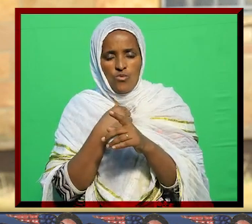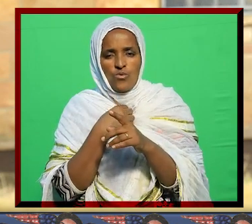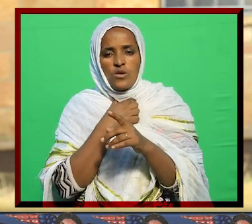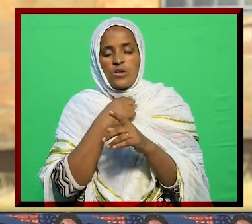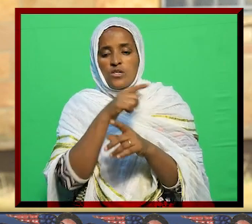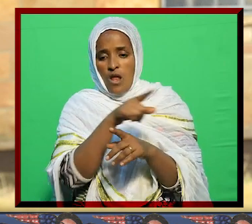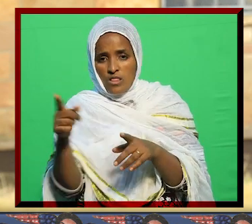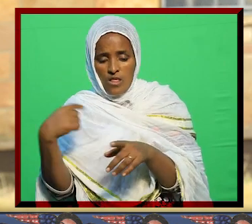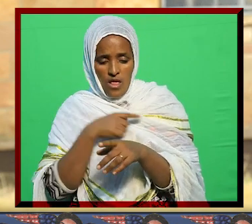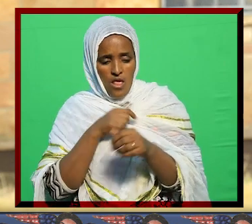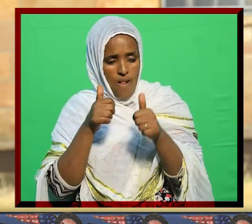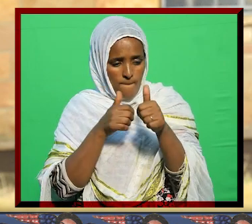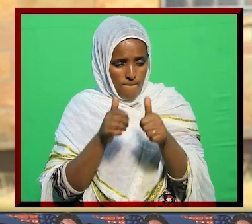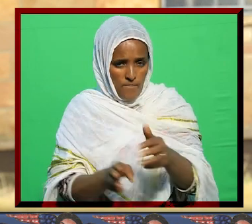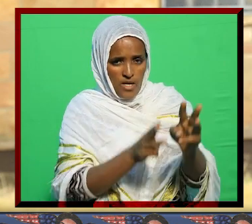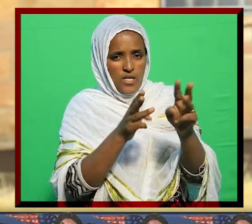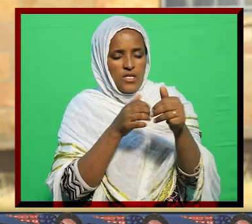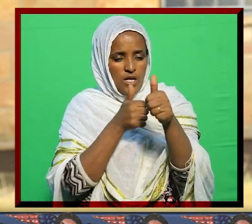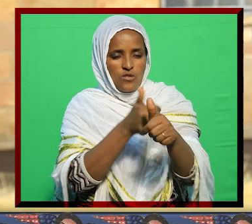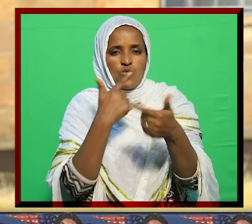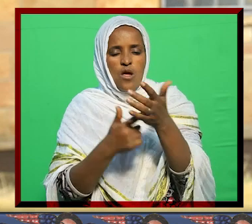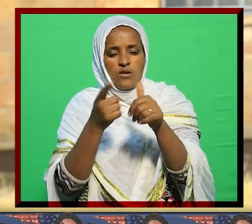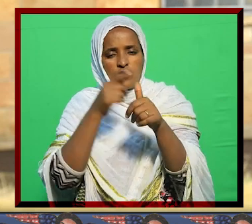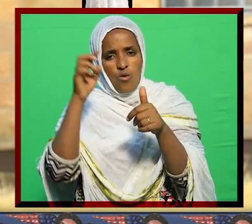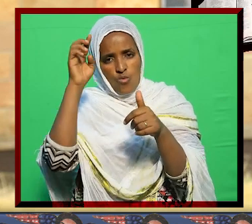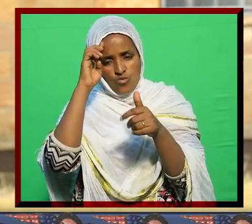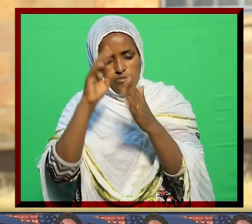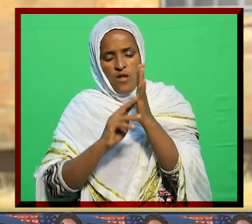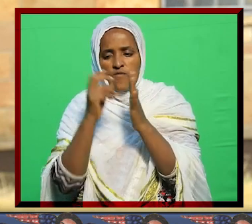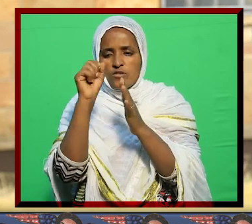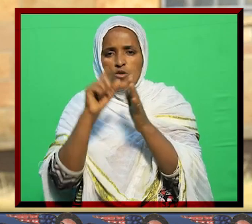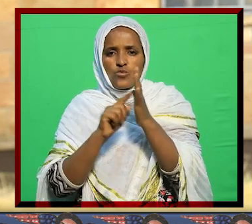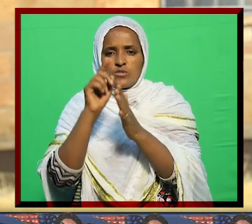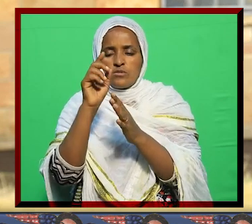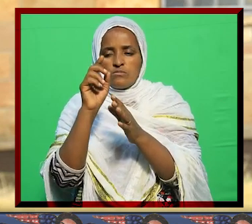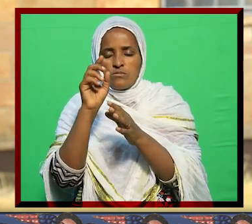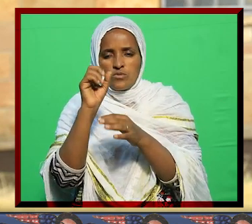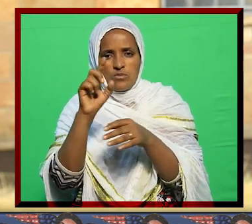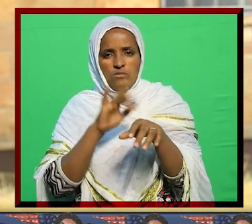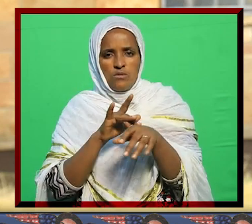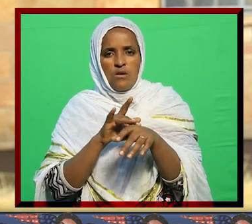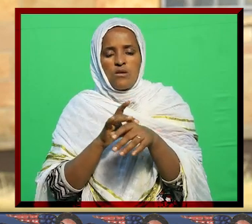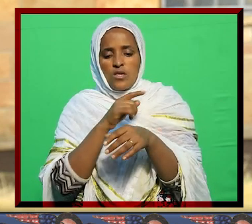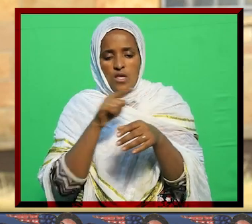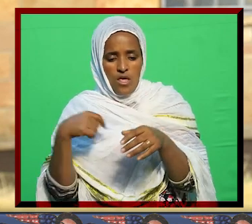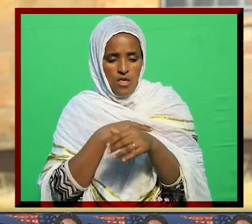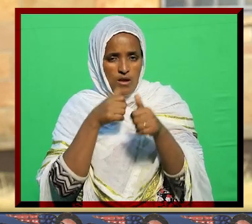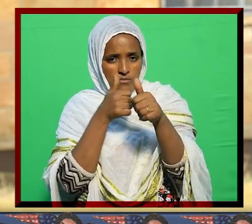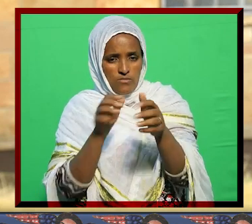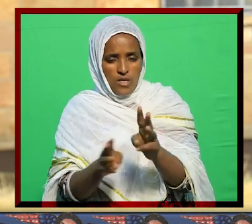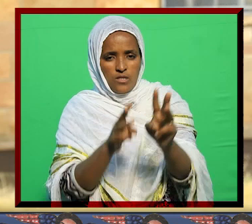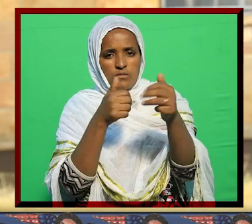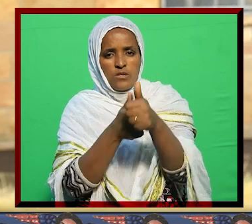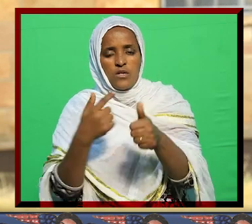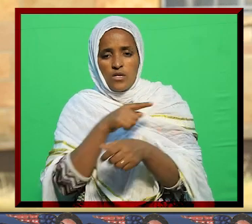አሰረዚያነ ትሉ እናንተ የኛን መንገድ ተከተሉ ይላል። አንደኛ ቆሮንቶስ ምዕራፍ 11 ቁጥር 1 ላይ የኛን መንገድ ተከተሉ፣ እኔ